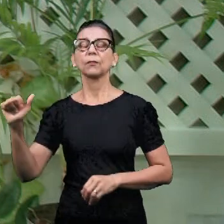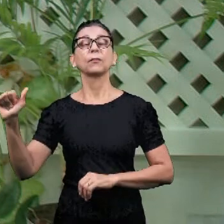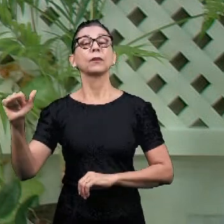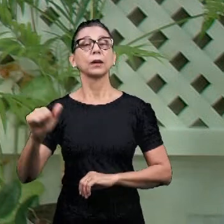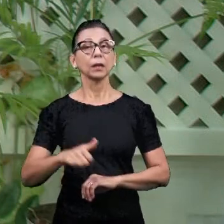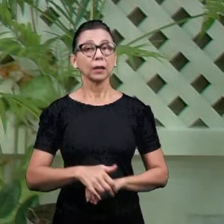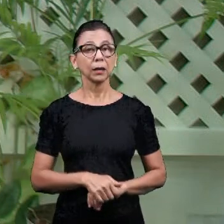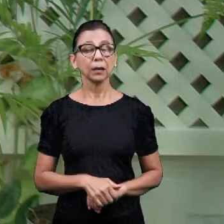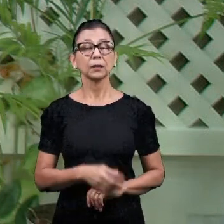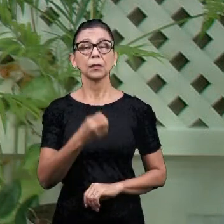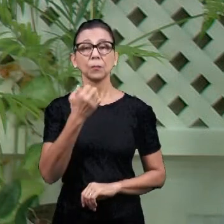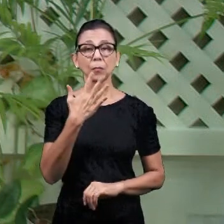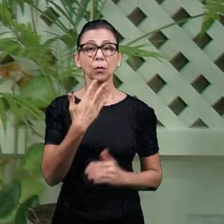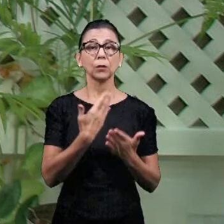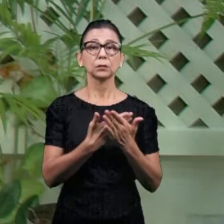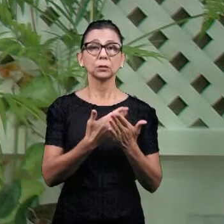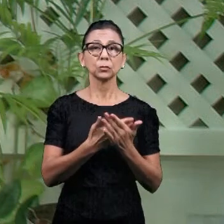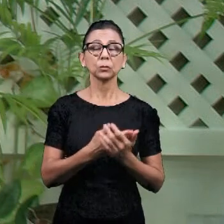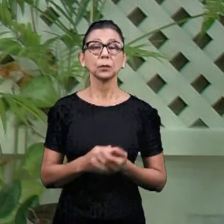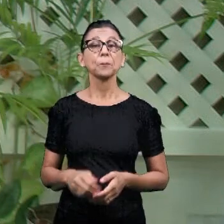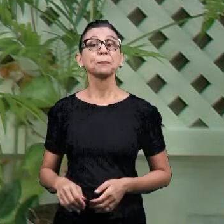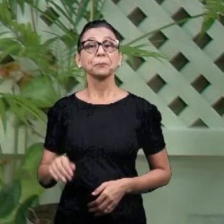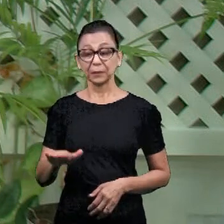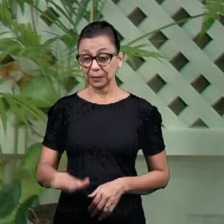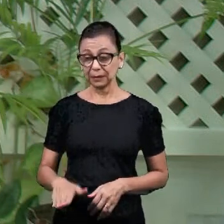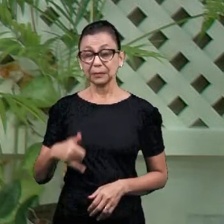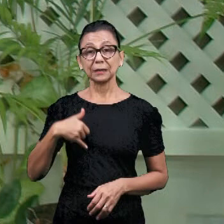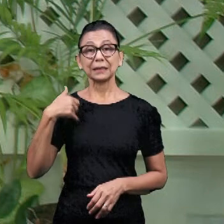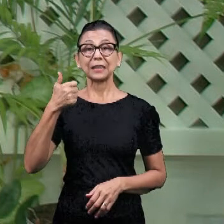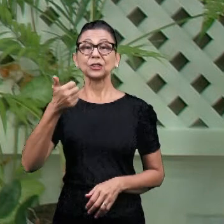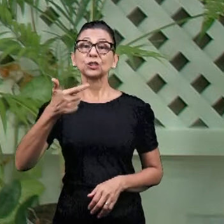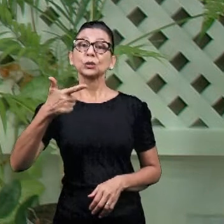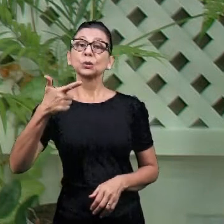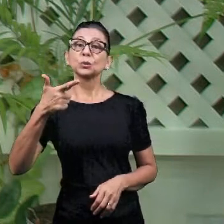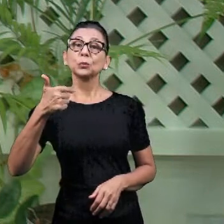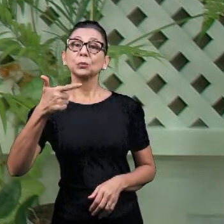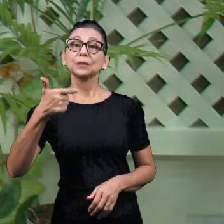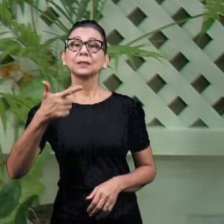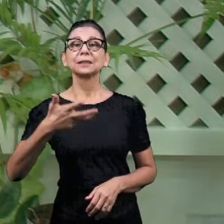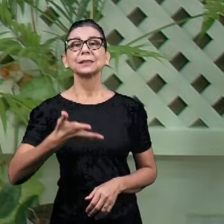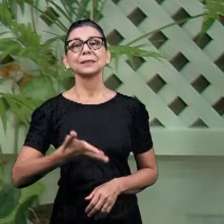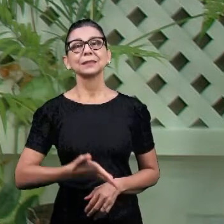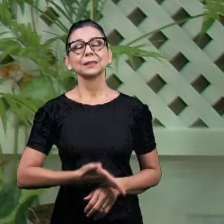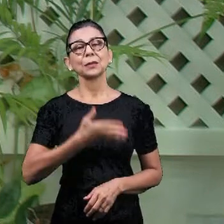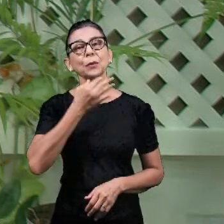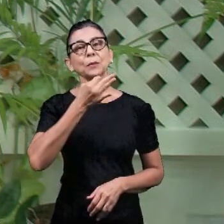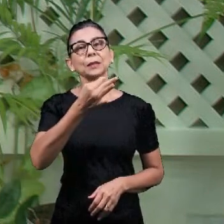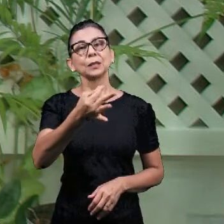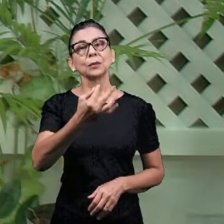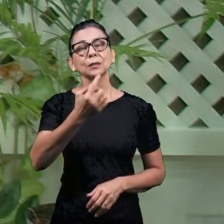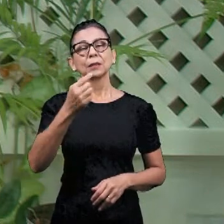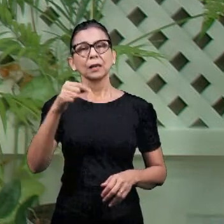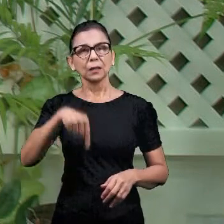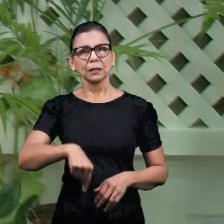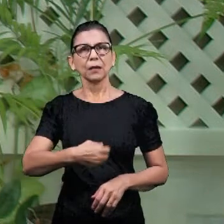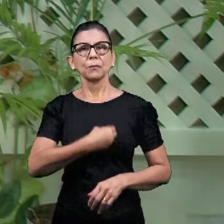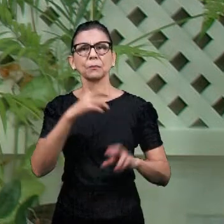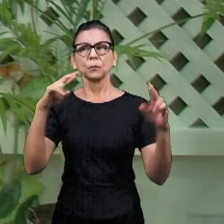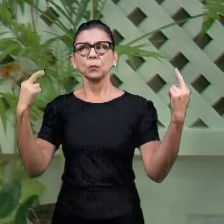propos d'un enfant de 12 ans qui était dans la réunion. Elle a prié au Seigneur, elle